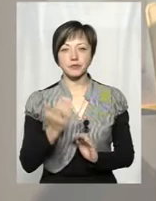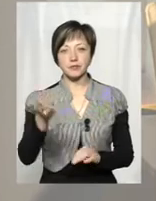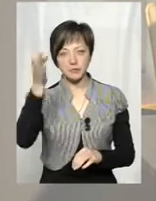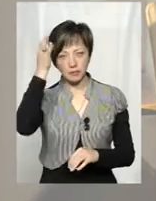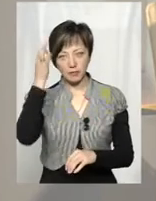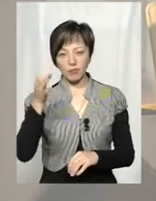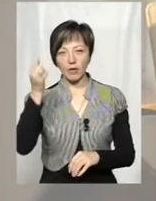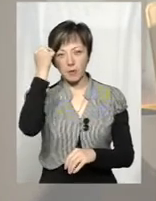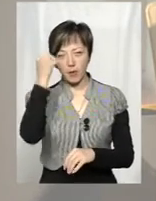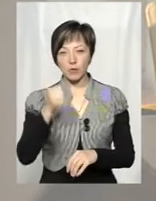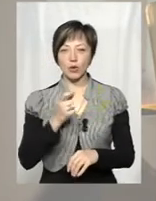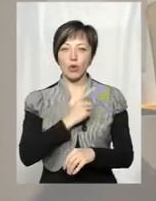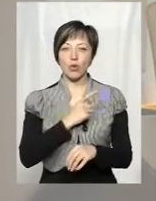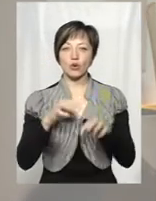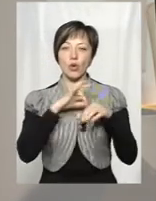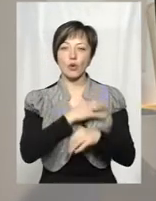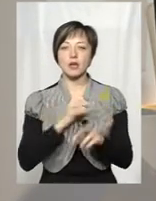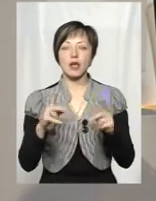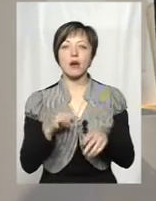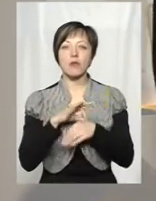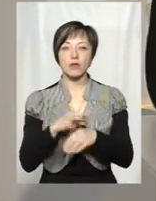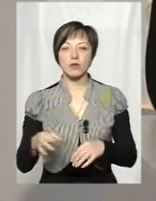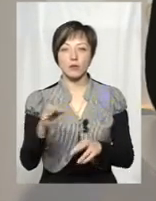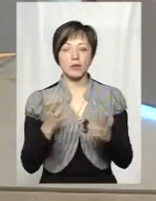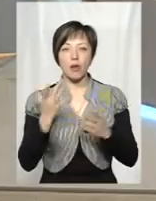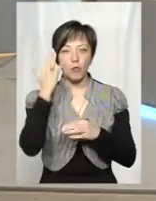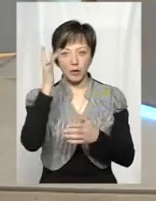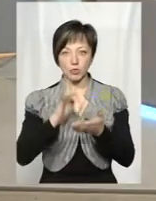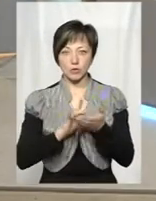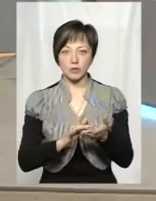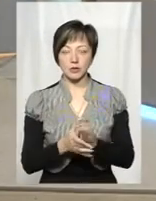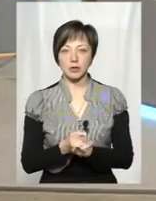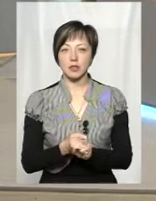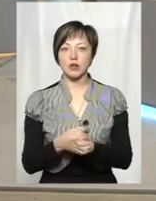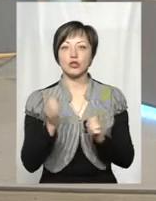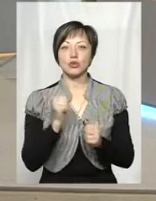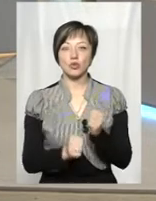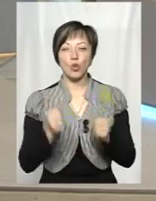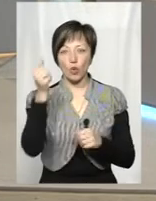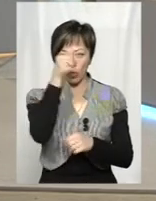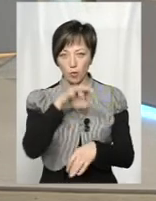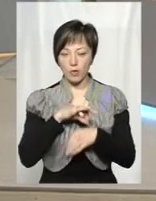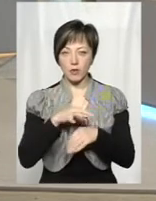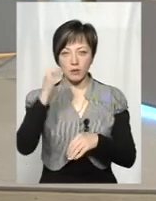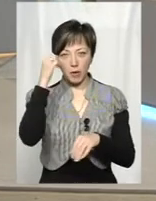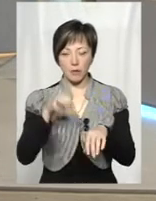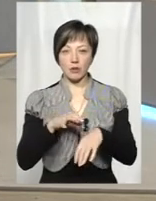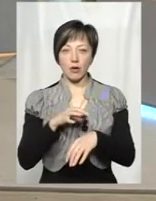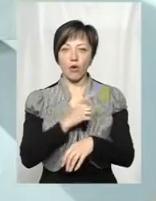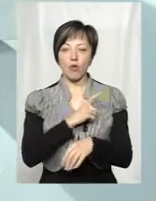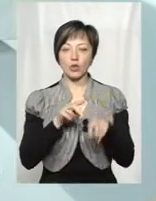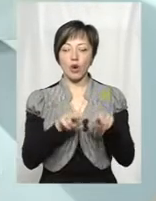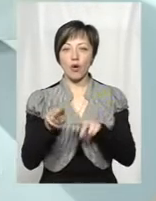пам'ятко-охоронну розвідку. Як часто вона проводиться в області і взагалі з якою метою? Щороку ми проводимо пам'ятко-охоронні розвідки